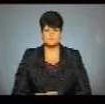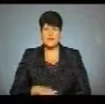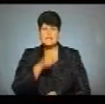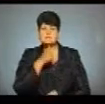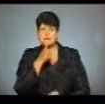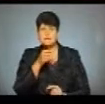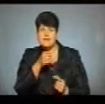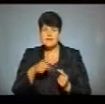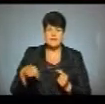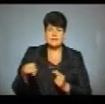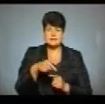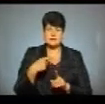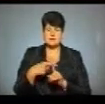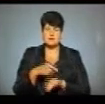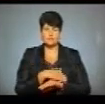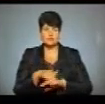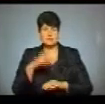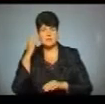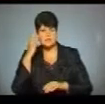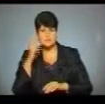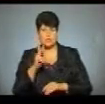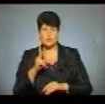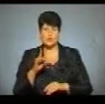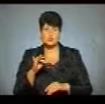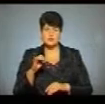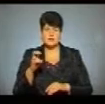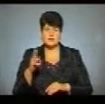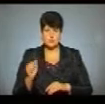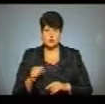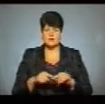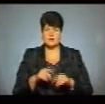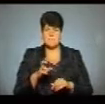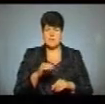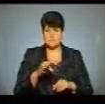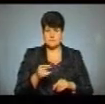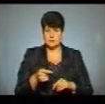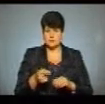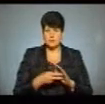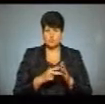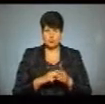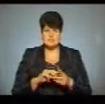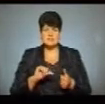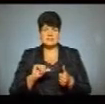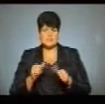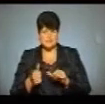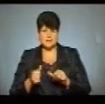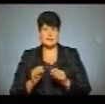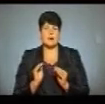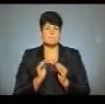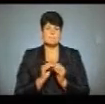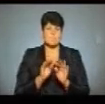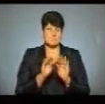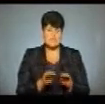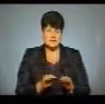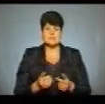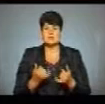Експериментальне кільце на перехресті вулиць Хмельницького, Крушельницької та родини Барвінських у Тернополі планують замінити на постійне. Про це